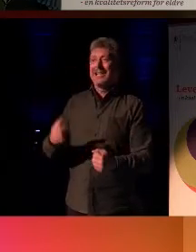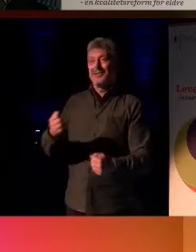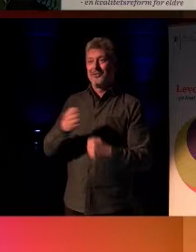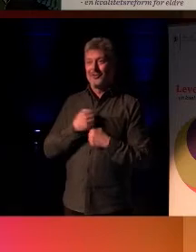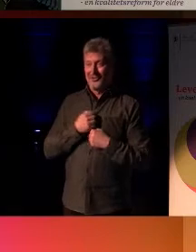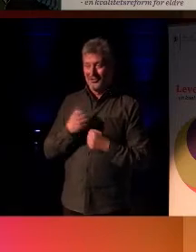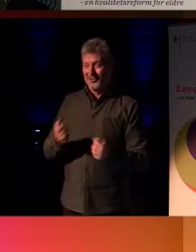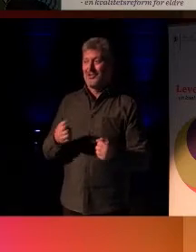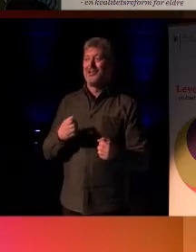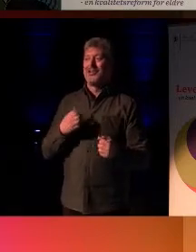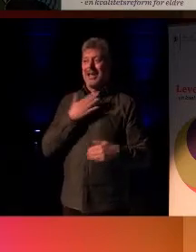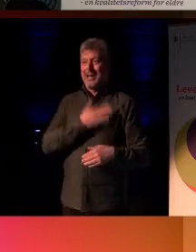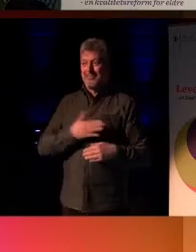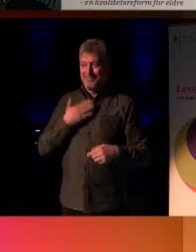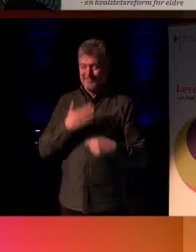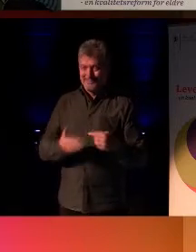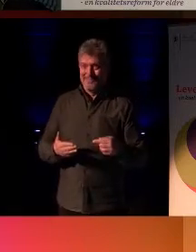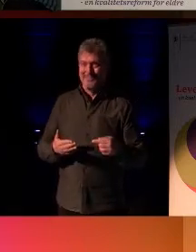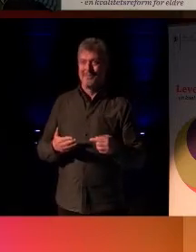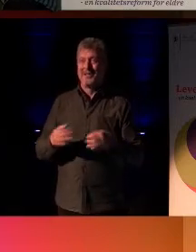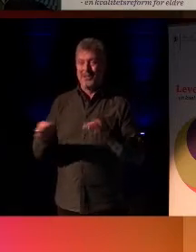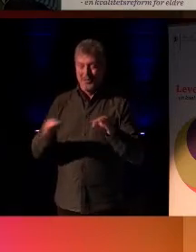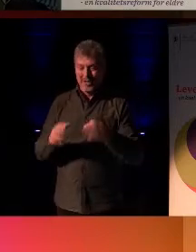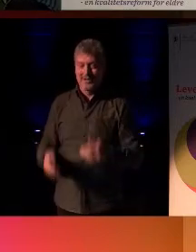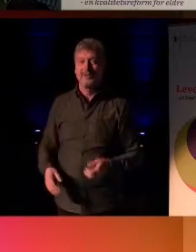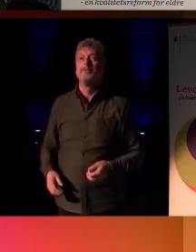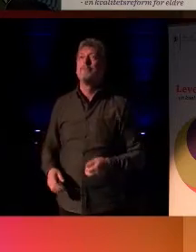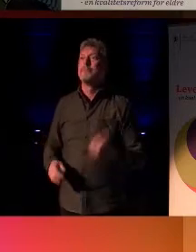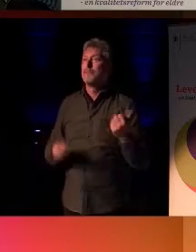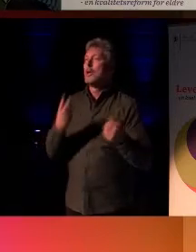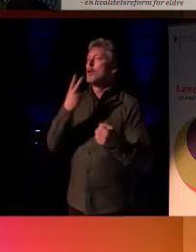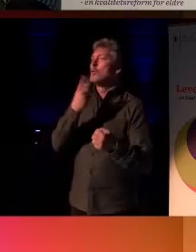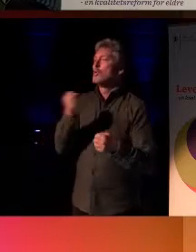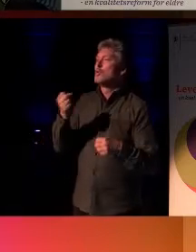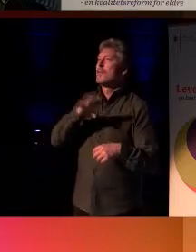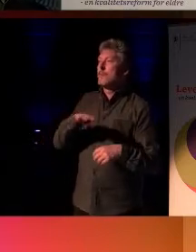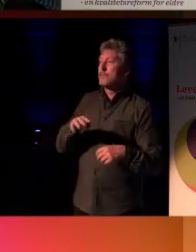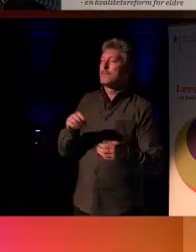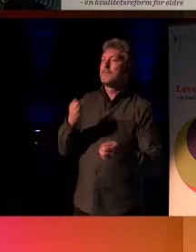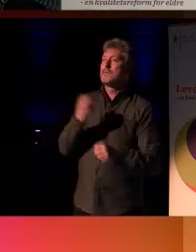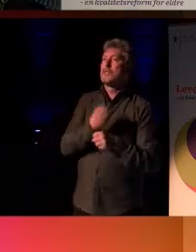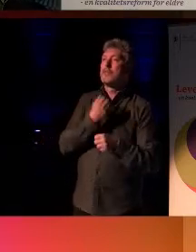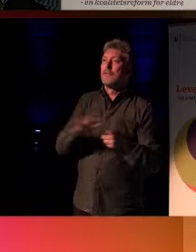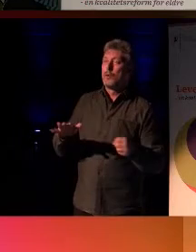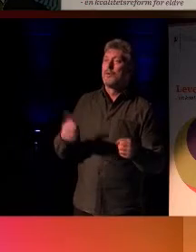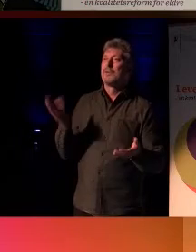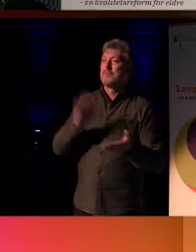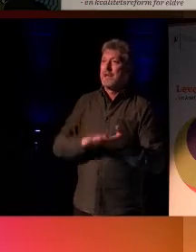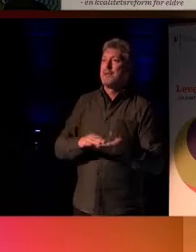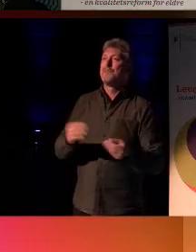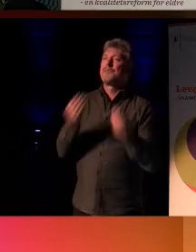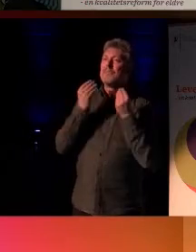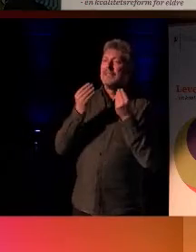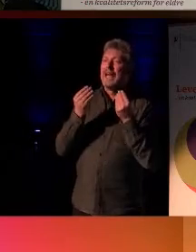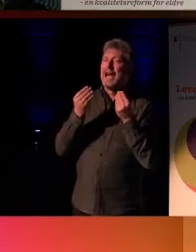pasientforløp. I 2014 fikk Sandefjord kommune anledning til å delta i et læringsnettverk om